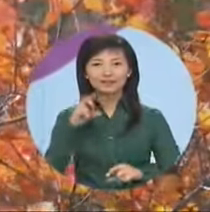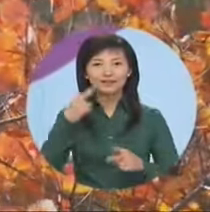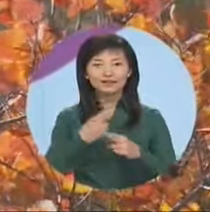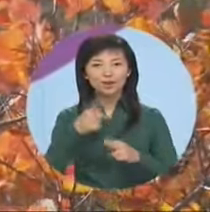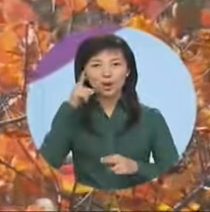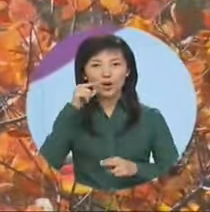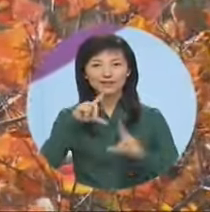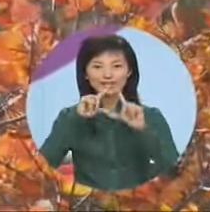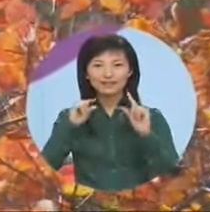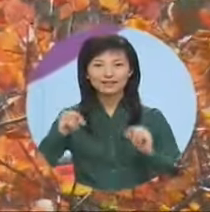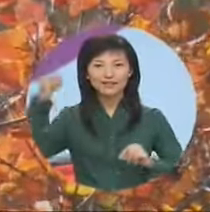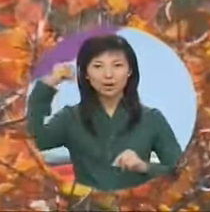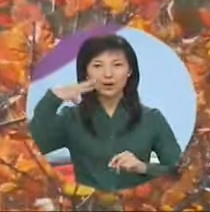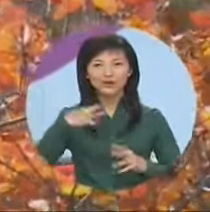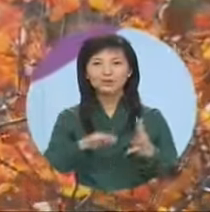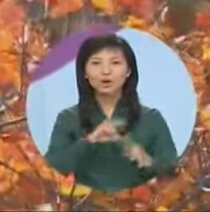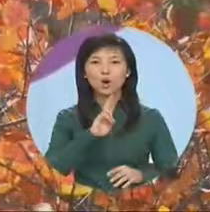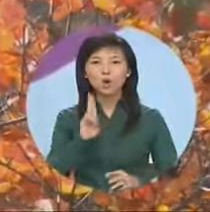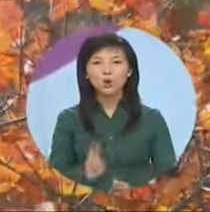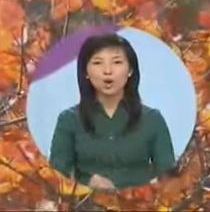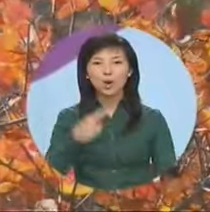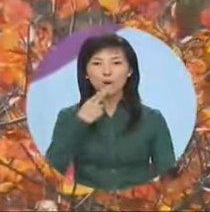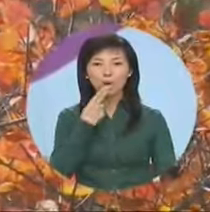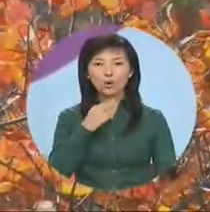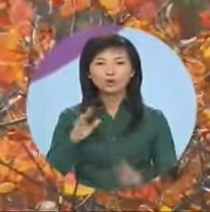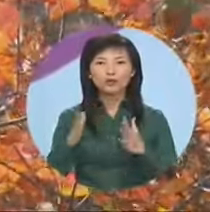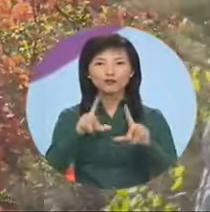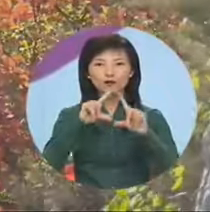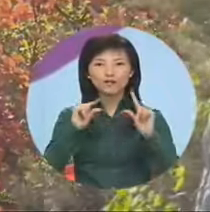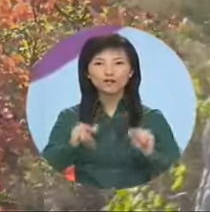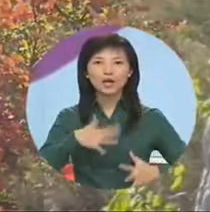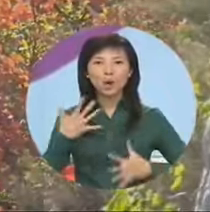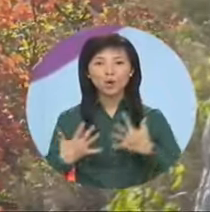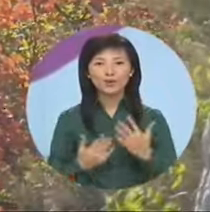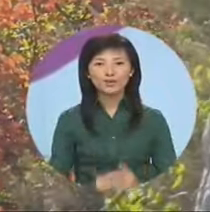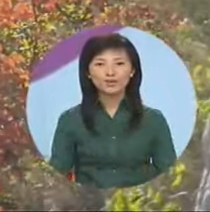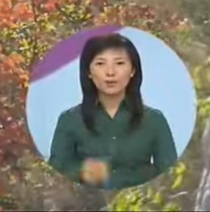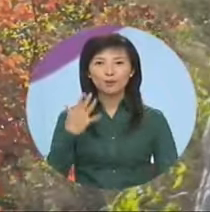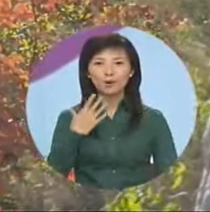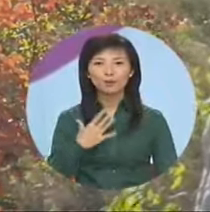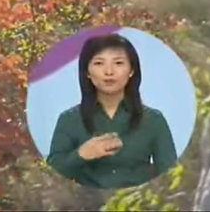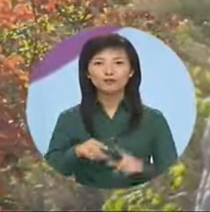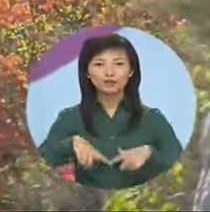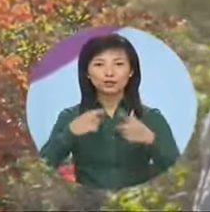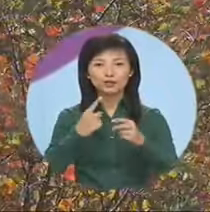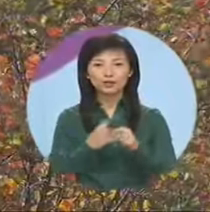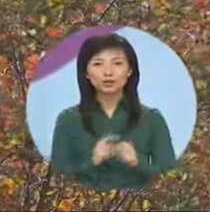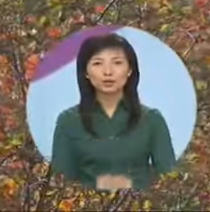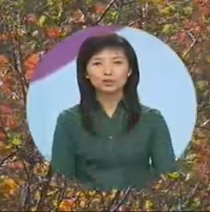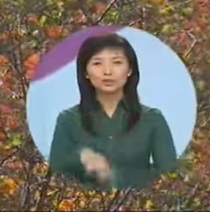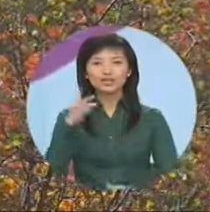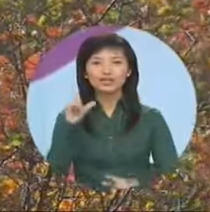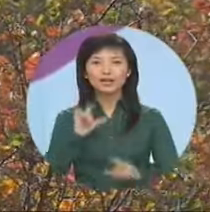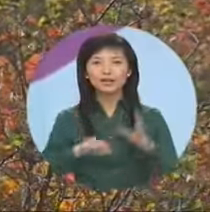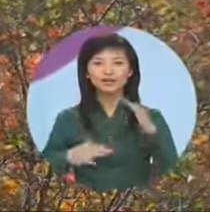叶子在阳光的照耀下熠熠生辉，红红的枫叶像燃烧的火焰，墨绿的松树点缀其间，整片山